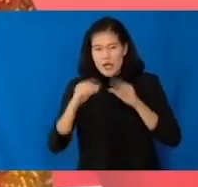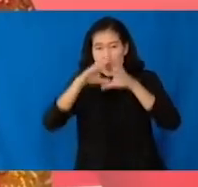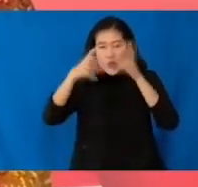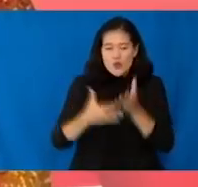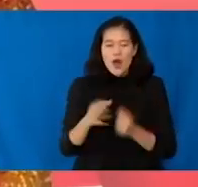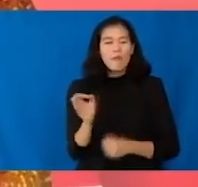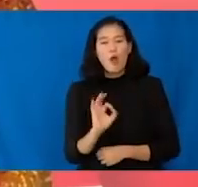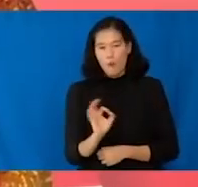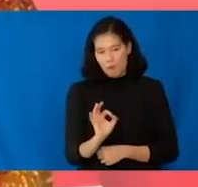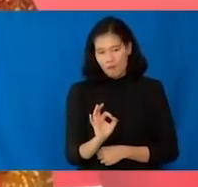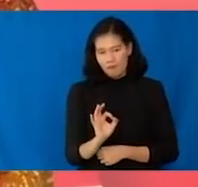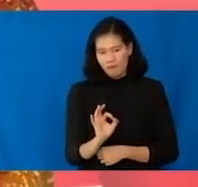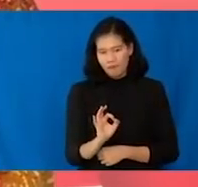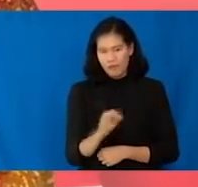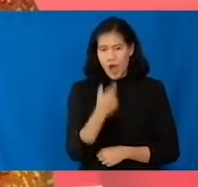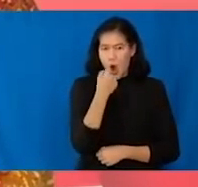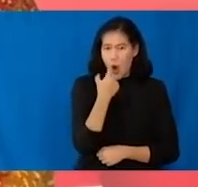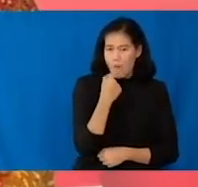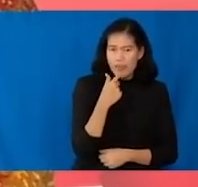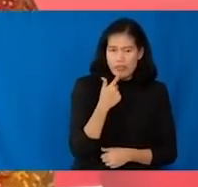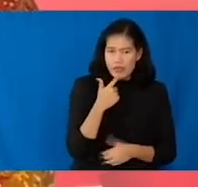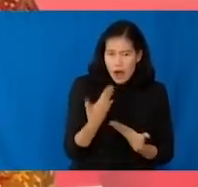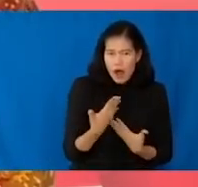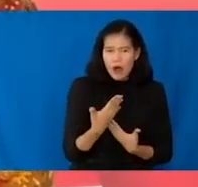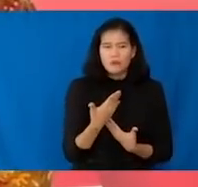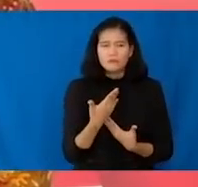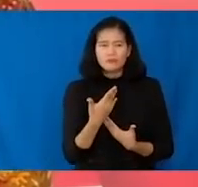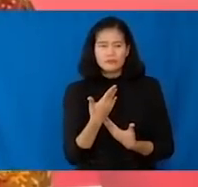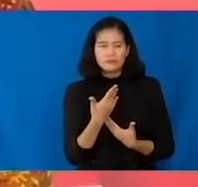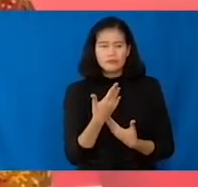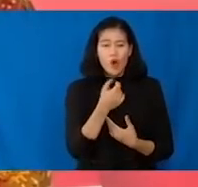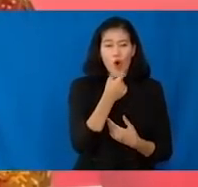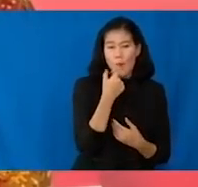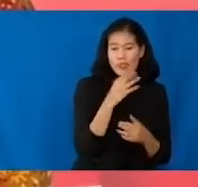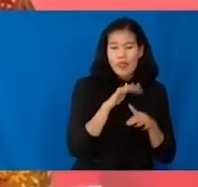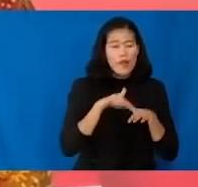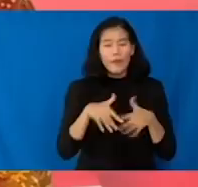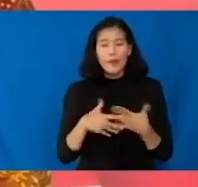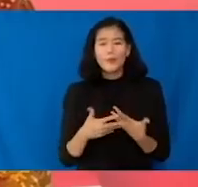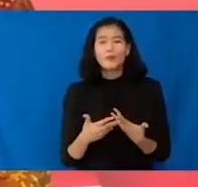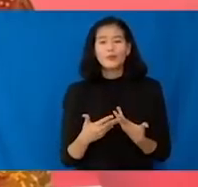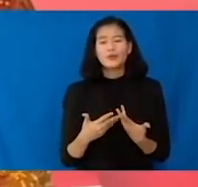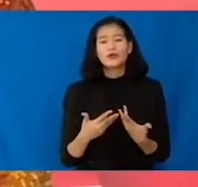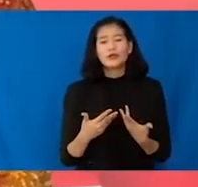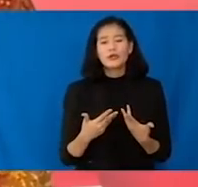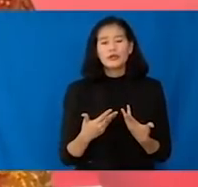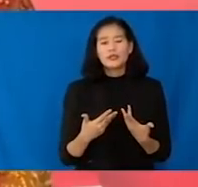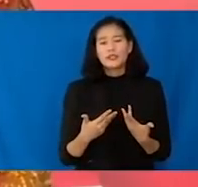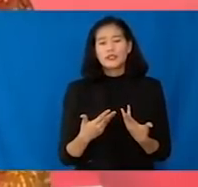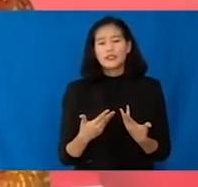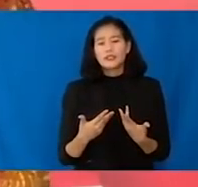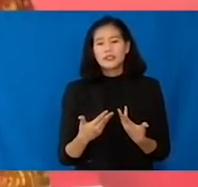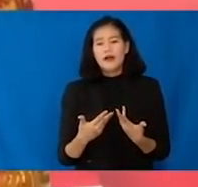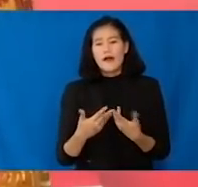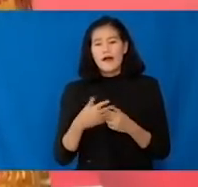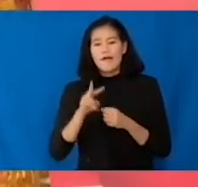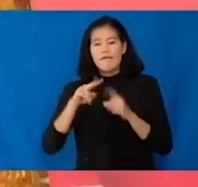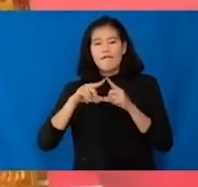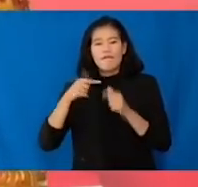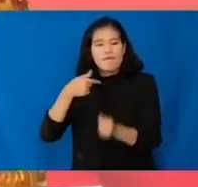baik terkait dengan pengobatan maupun terkait dengan vaksin